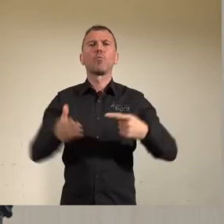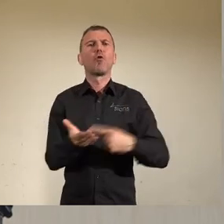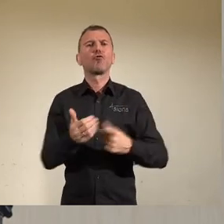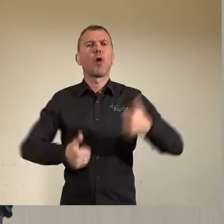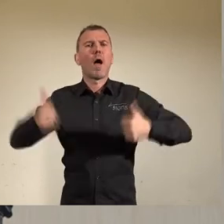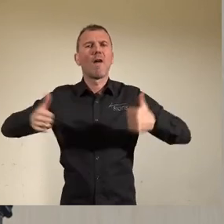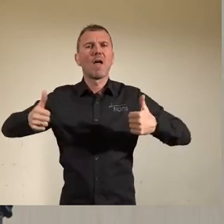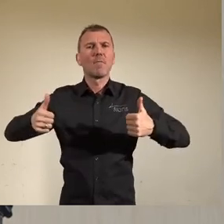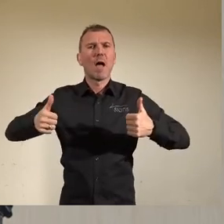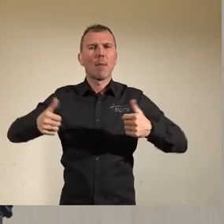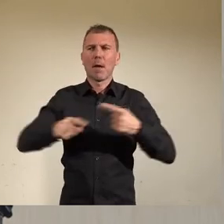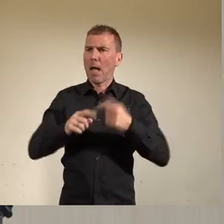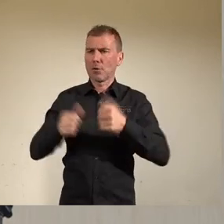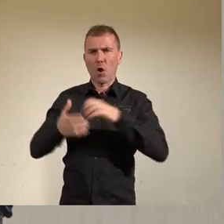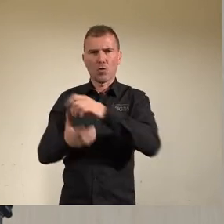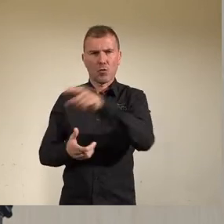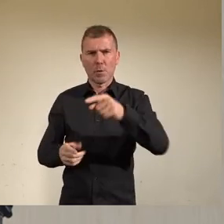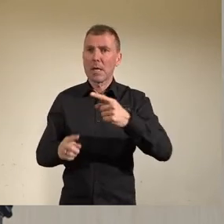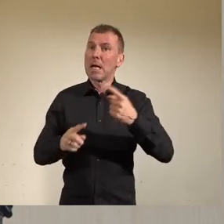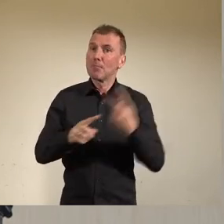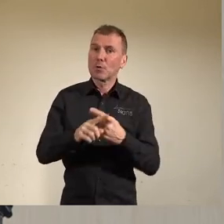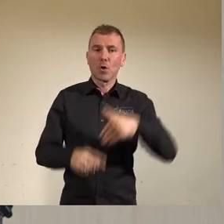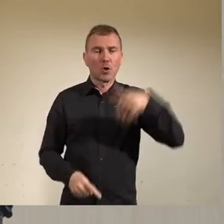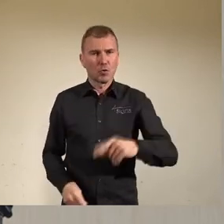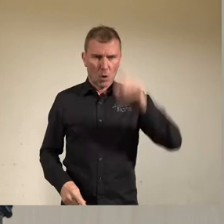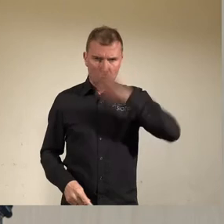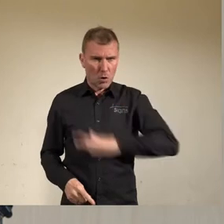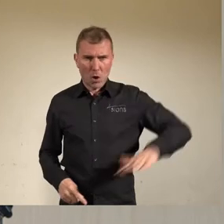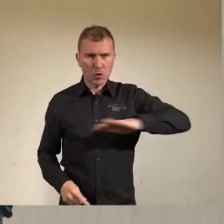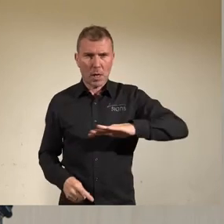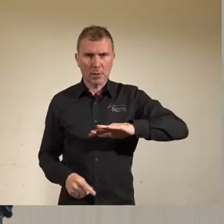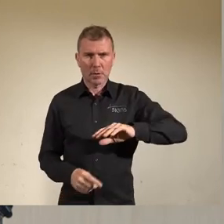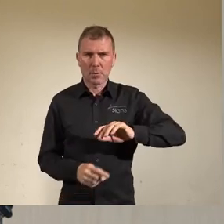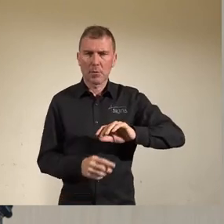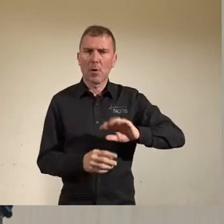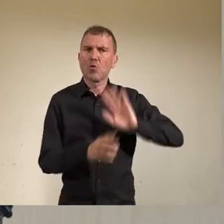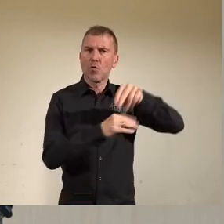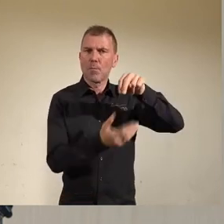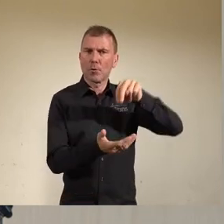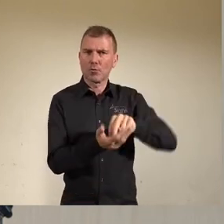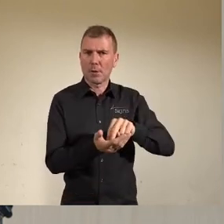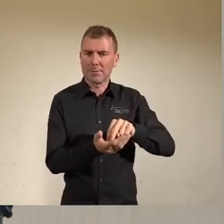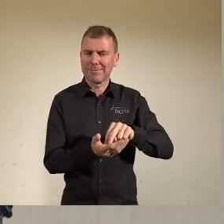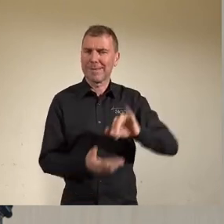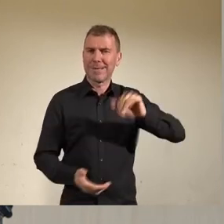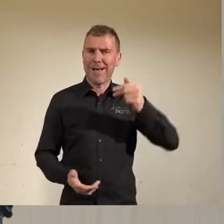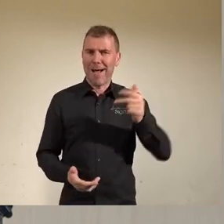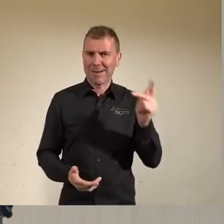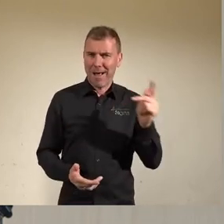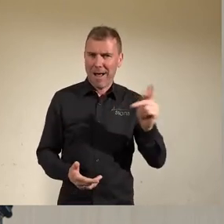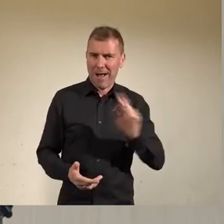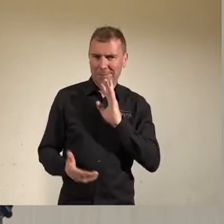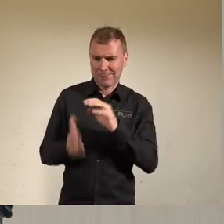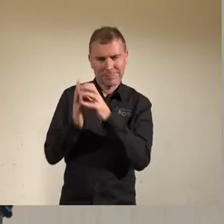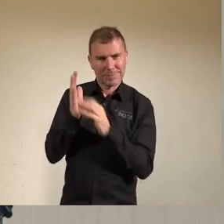mit anderen Kommunen, vor allem Süddeutschland, durchzusetzen. Die Expertise der IHK sieht